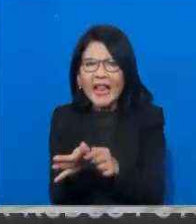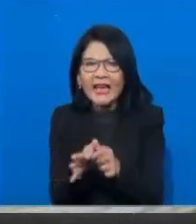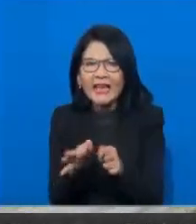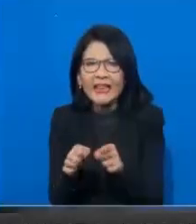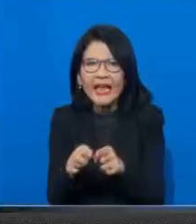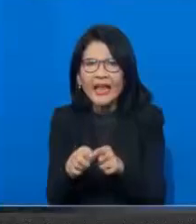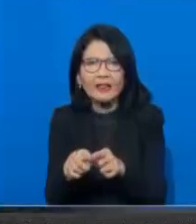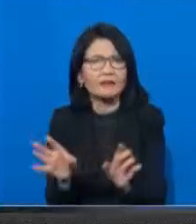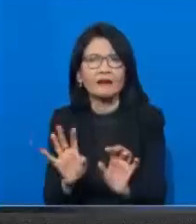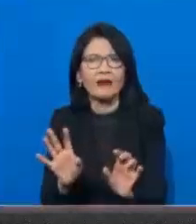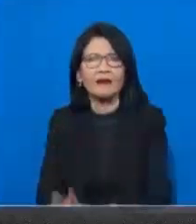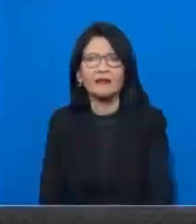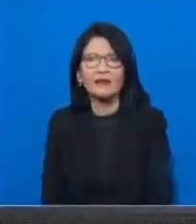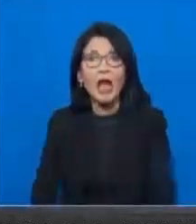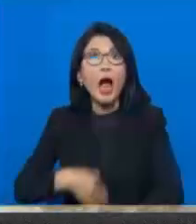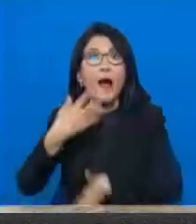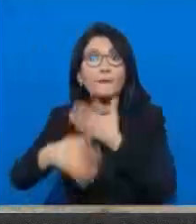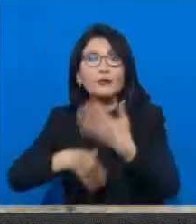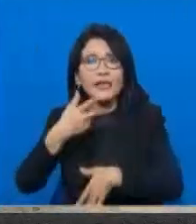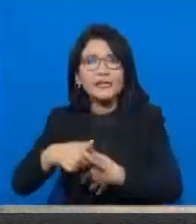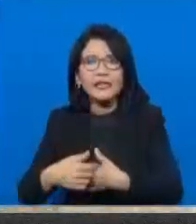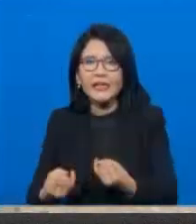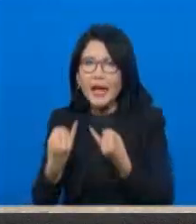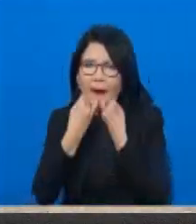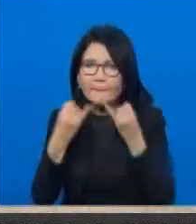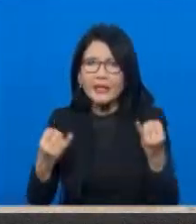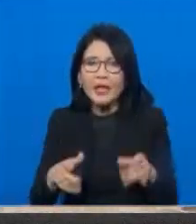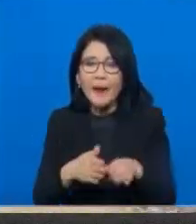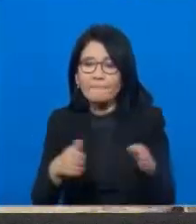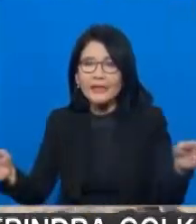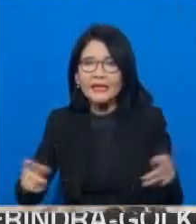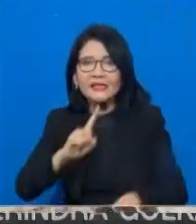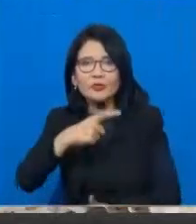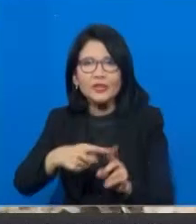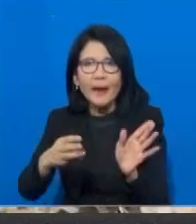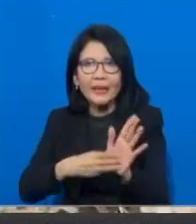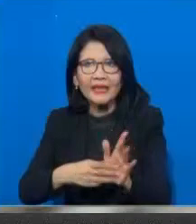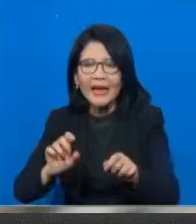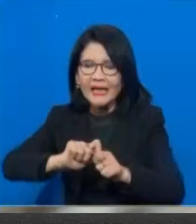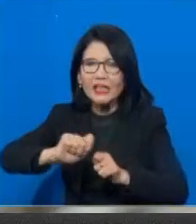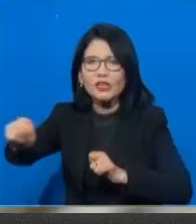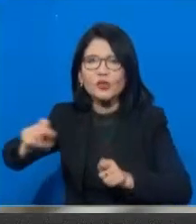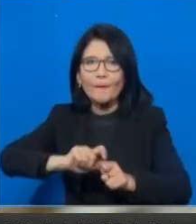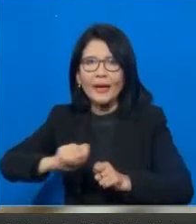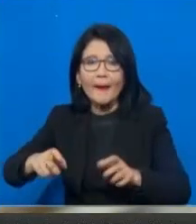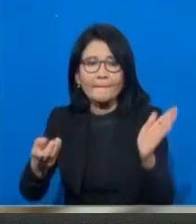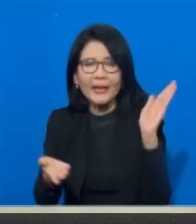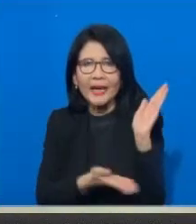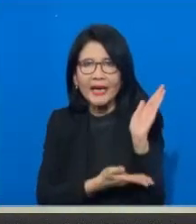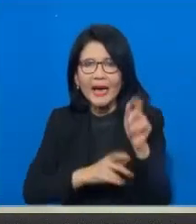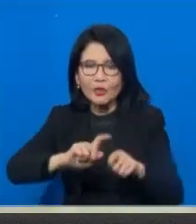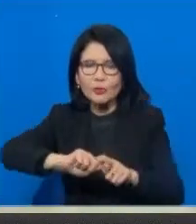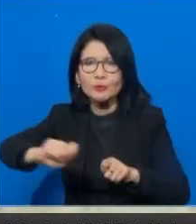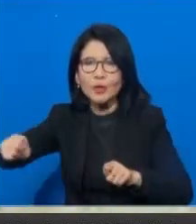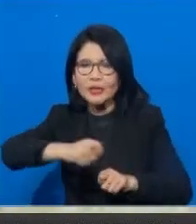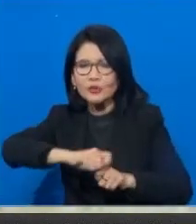lainnya. Di proses inilah misoa yang panjangnya sekitar 1,5 meter ini disobek menggunakan batang kayu yang tadi dipakai